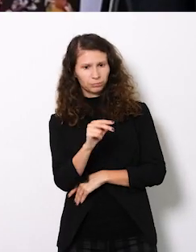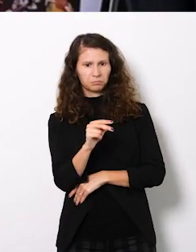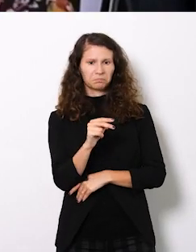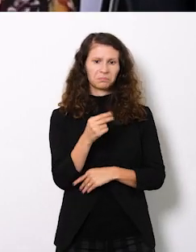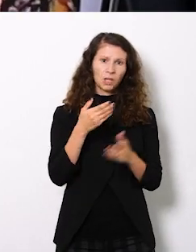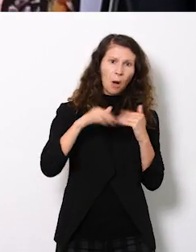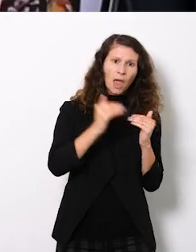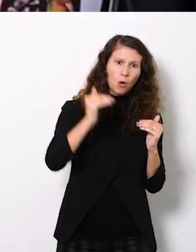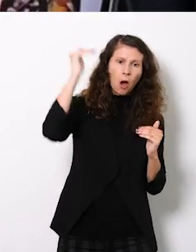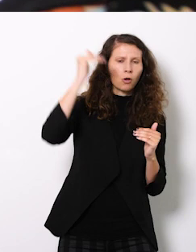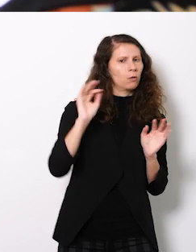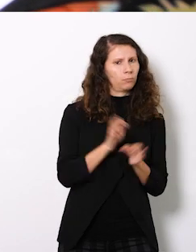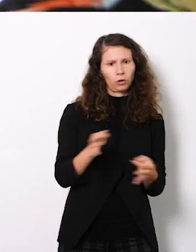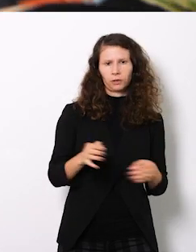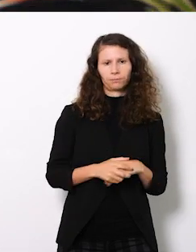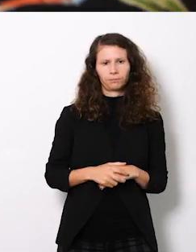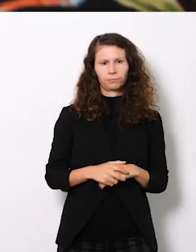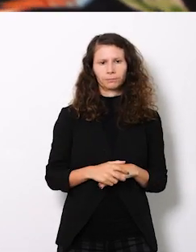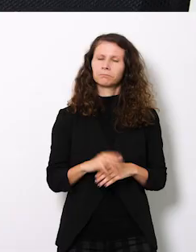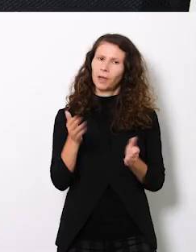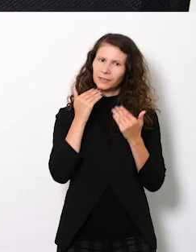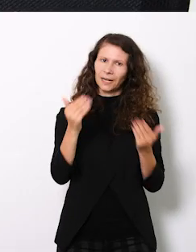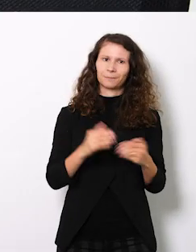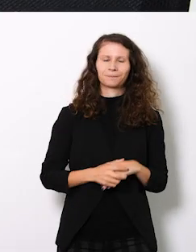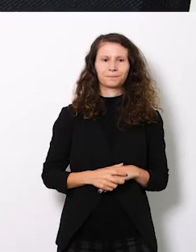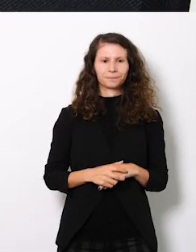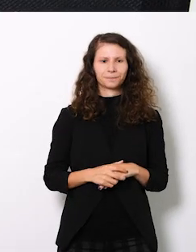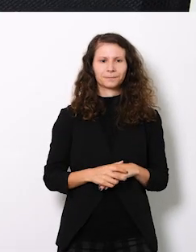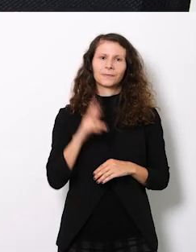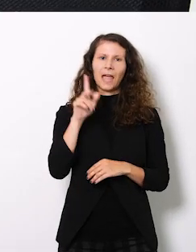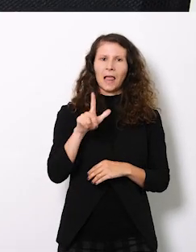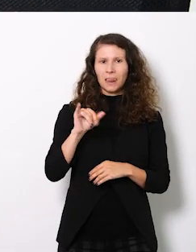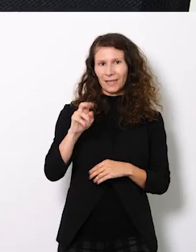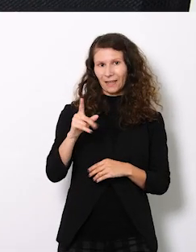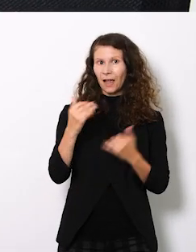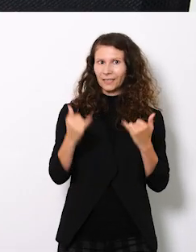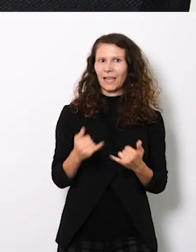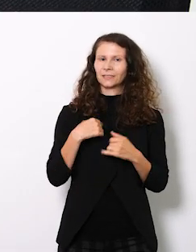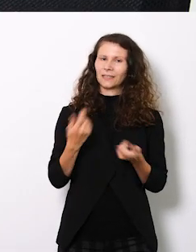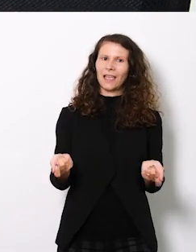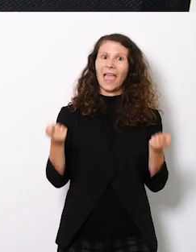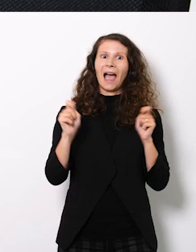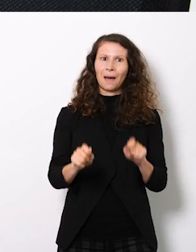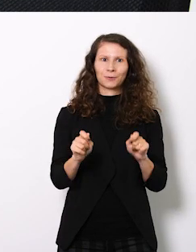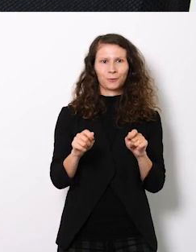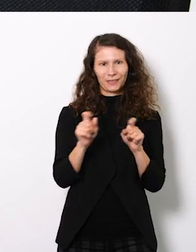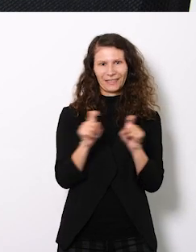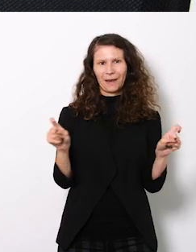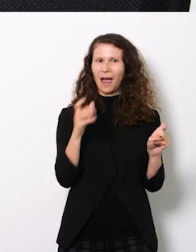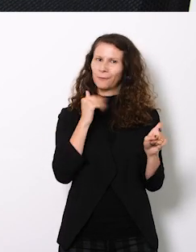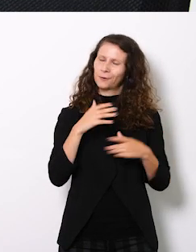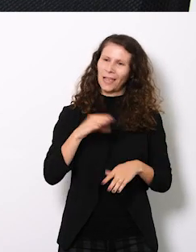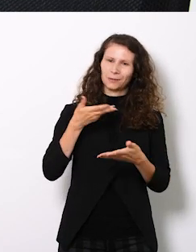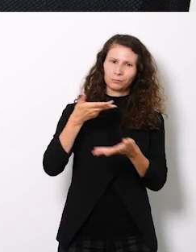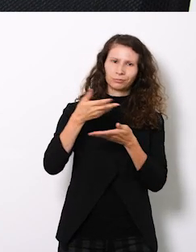weiter zu erhöhen. Aber darüber sprechen wir nicht. Dankeschön. Ich hätte, Herr Lindner, jetzt noch eine Abschlussrubrik, die ich total gerne mit Ihnen machen würde, die ich